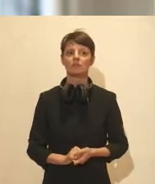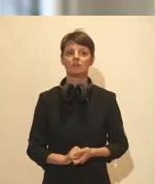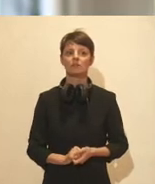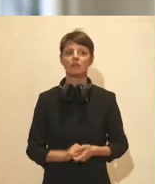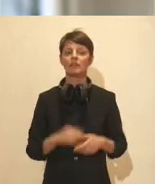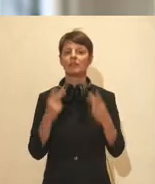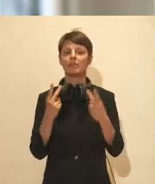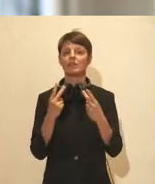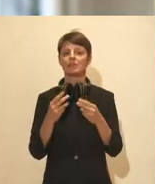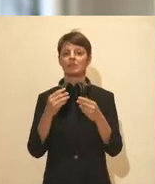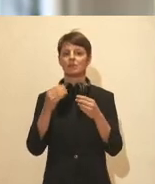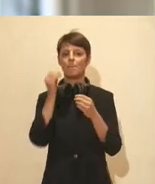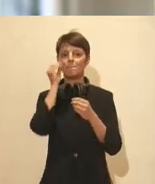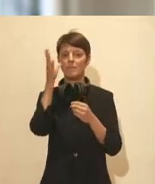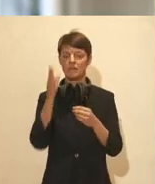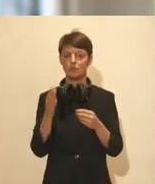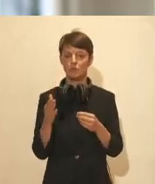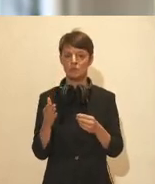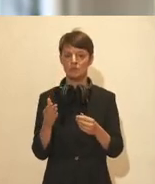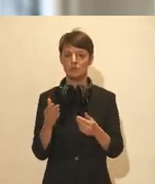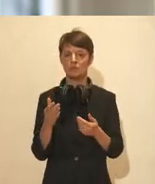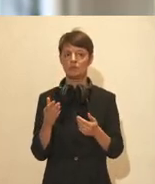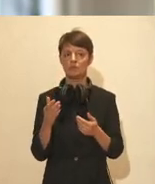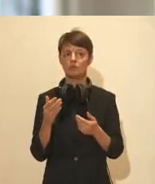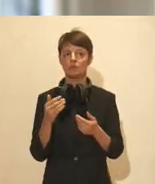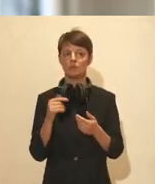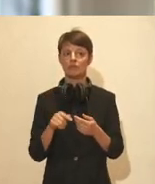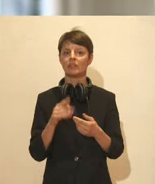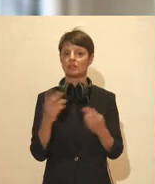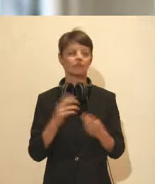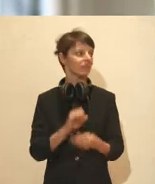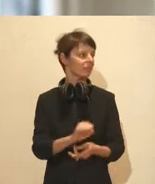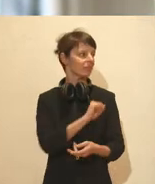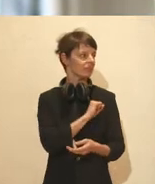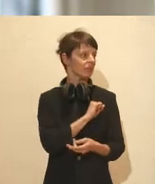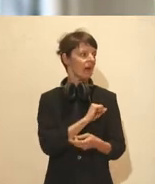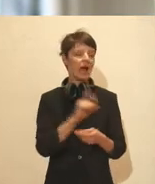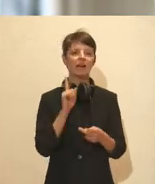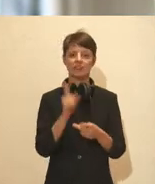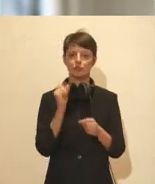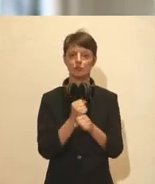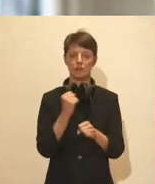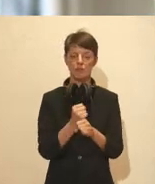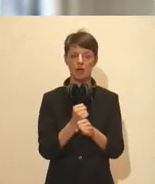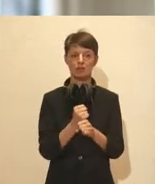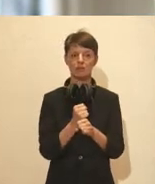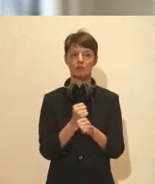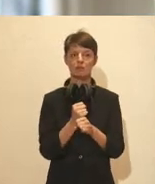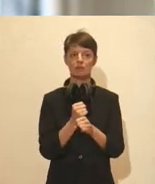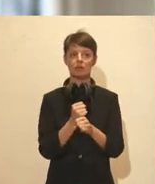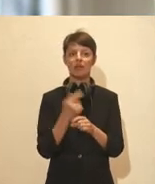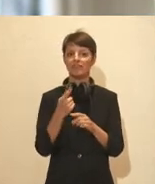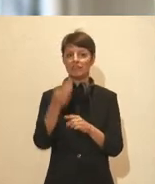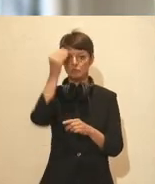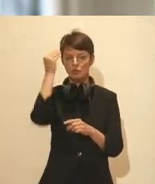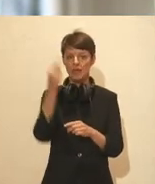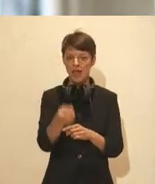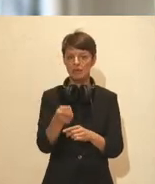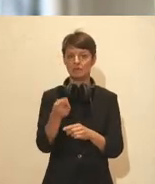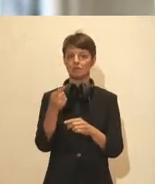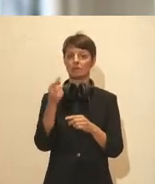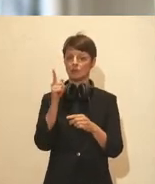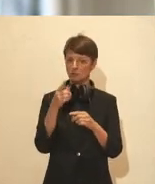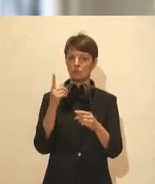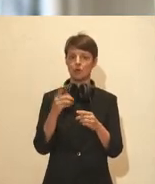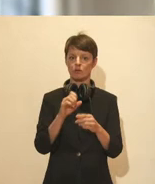und davon hängt auch was das hängt davon ab zu genannt und